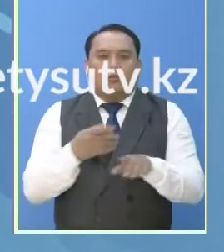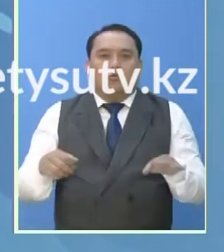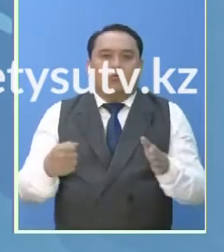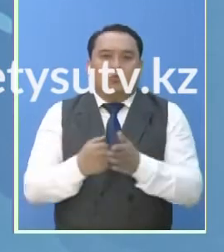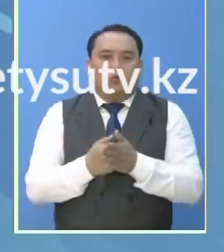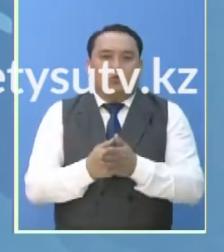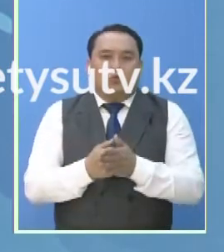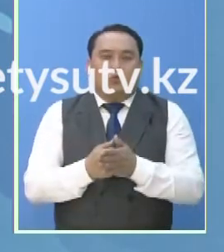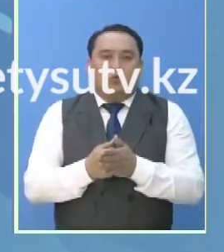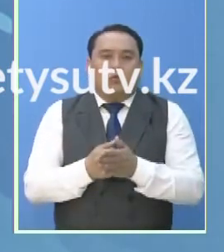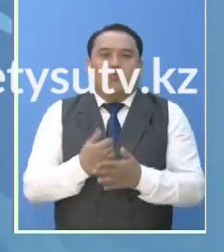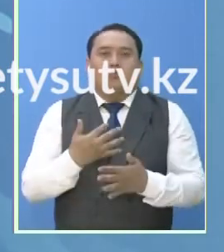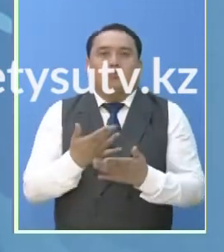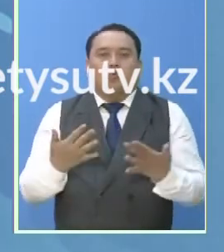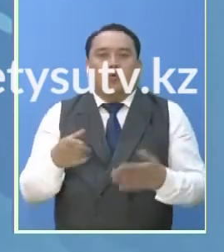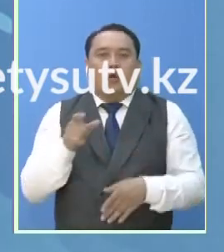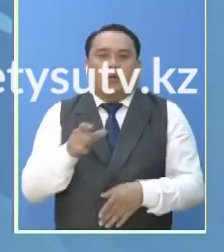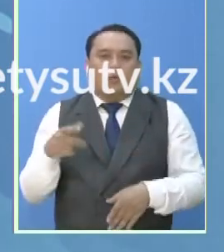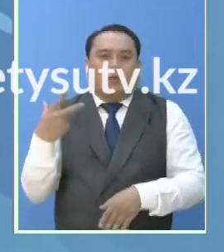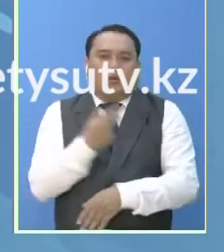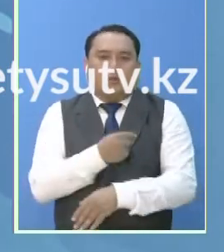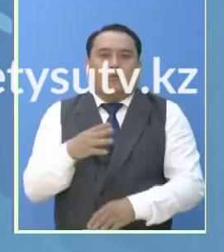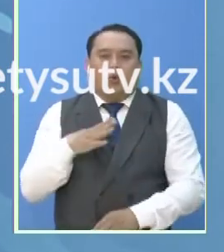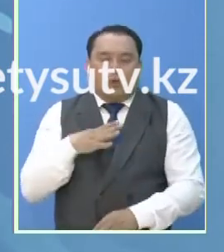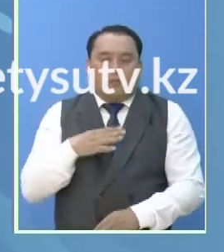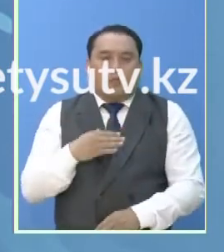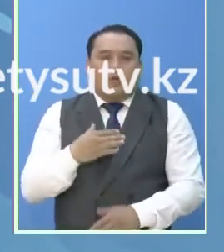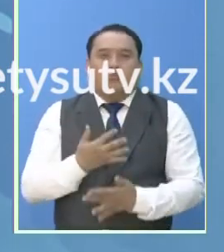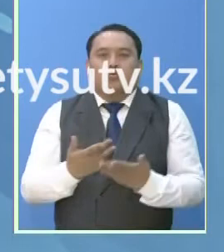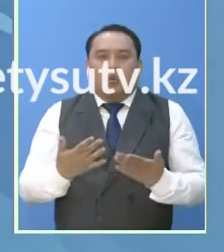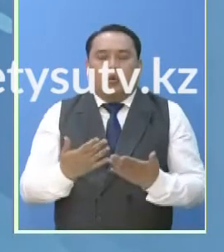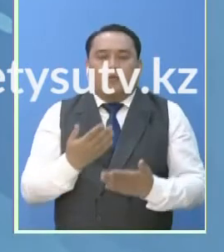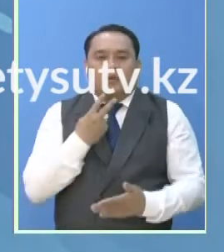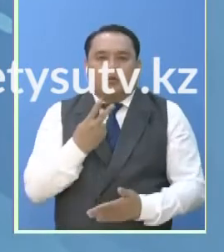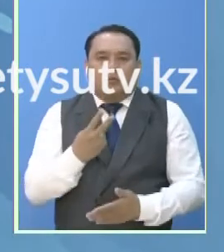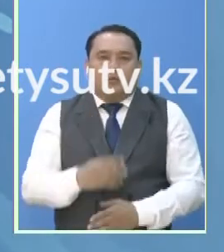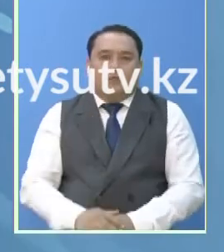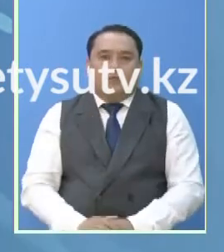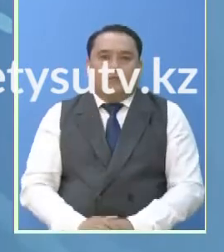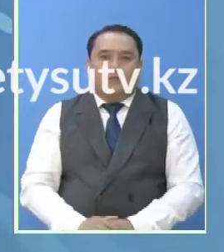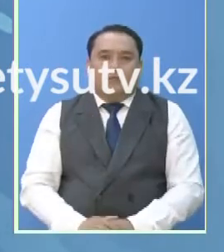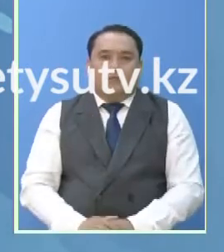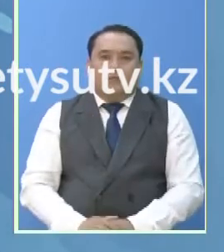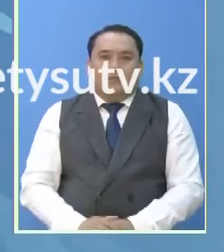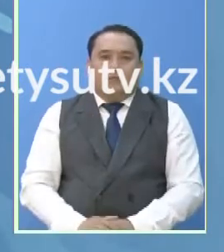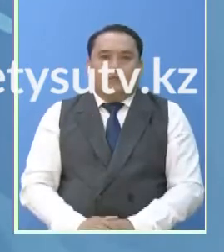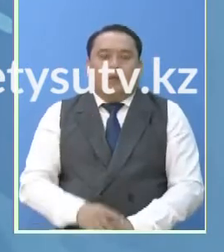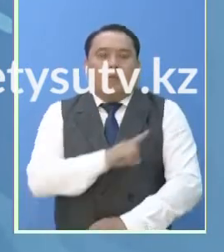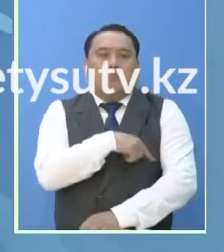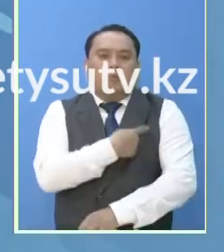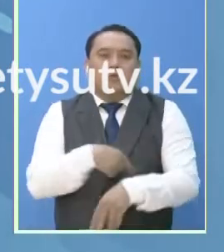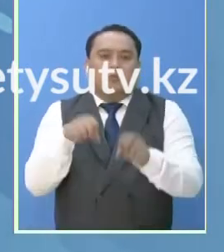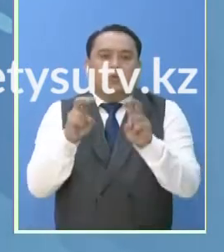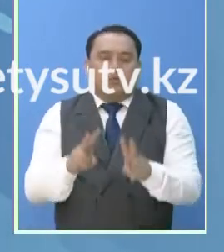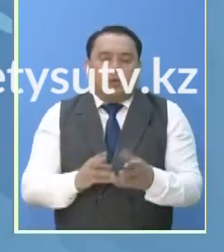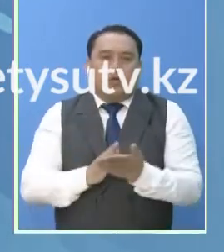дейін қанша адам вакцина алды? Қандай да бір көрсеткіш бар ма? Иә. Мед қызметкерлерден бастадық, қазір халыққа қарай